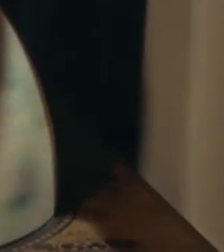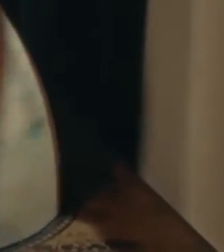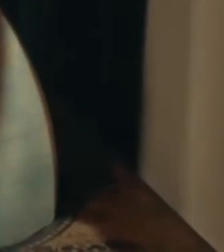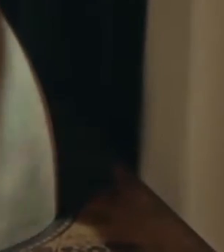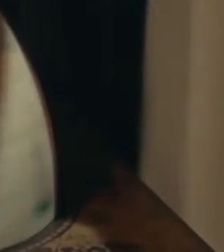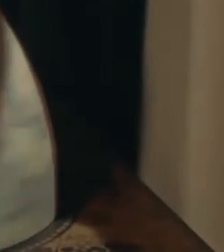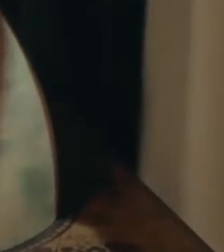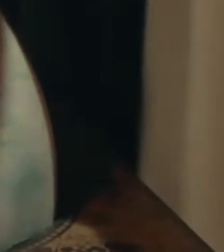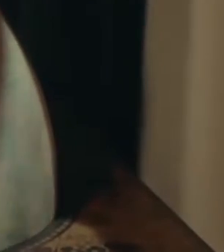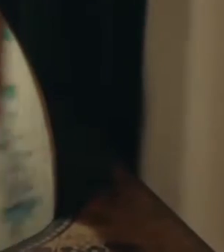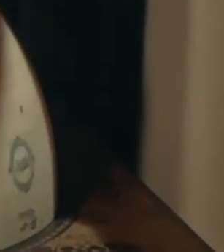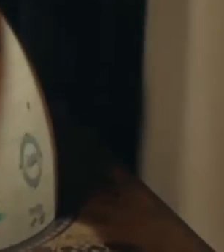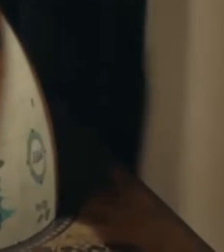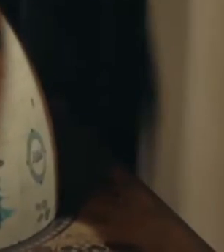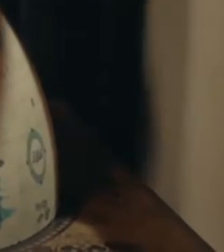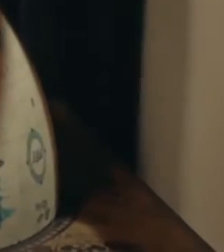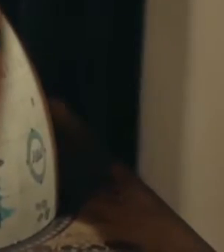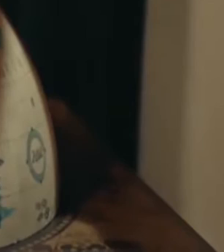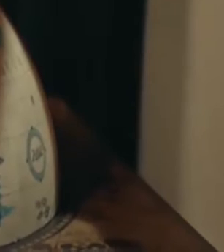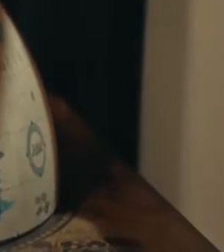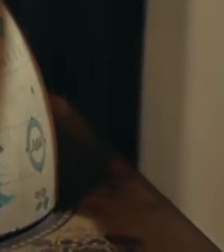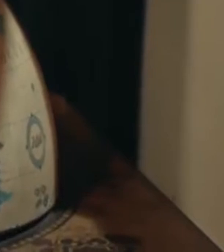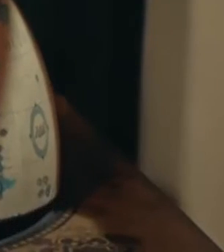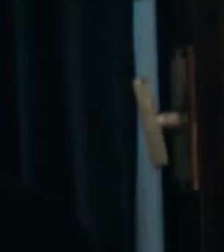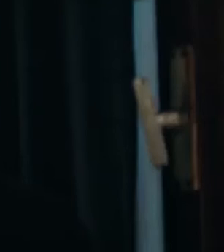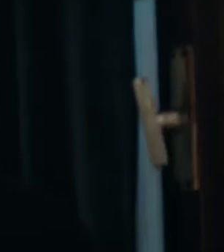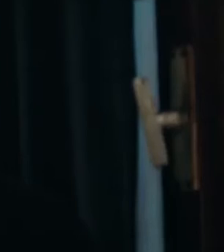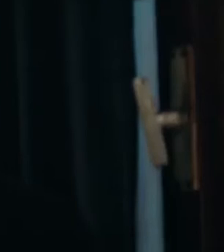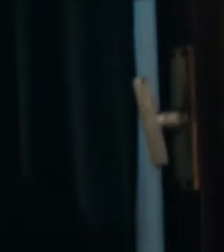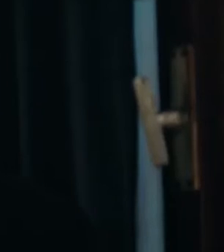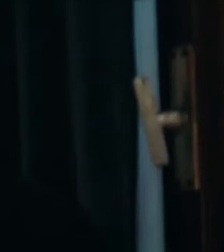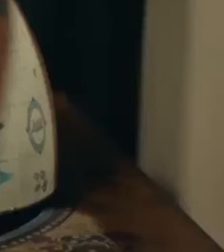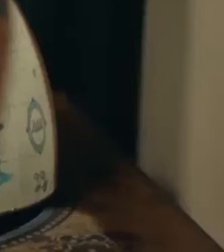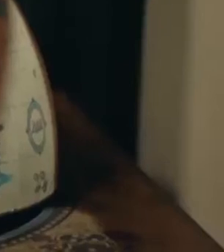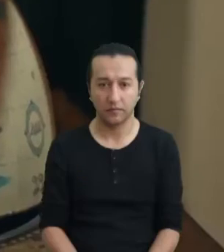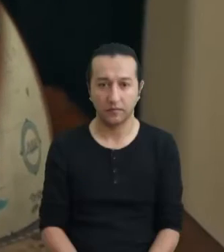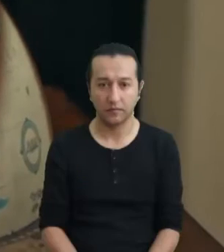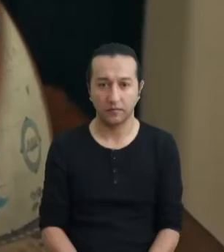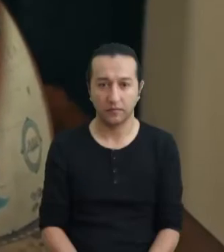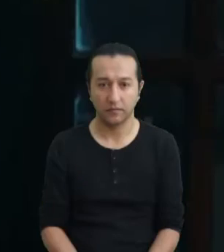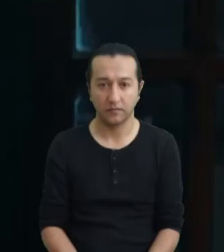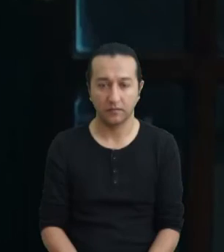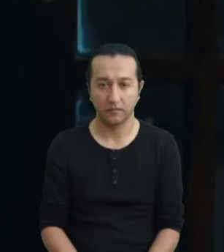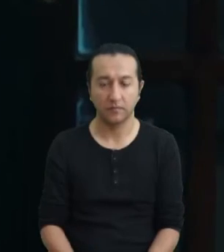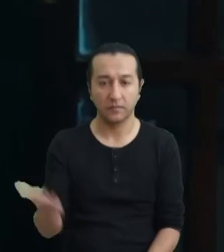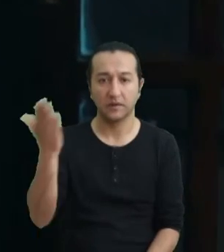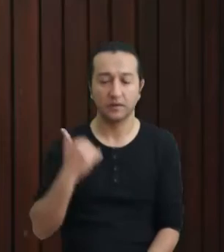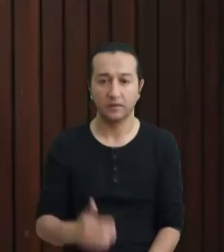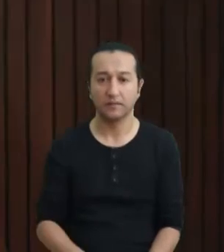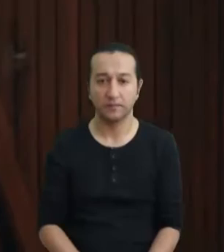Kürenin yanına gelip çevirdi, durdurdu. Üst kısmı kapak gibi açacakken kapıya bakıp kapattı.